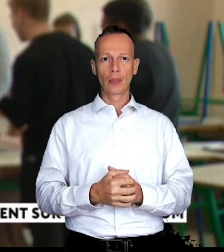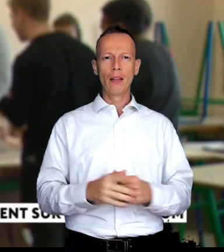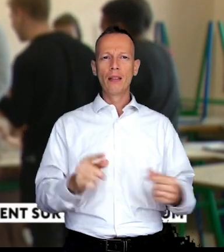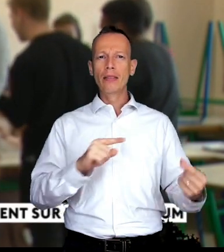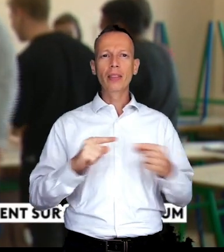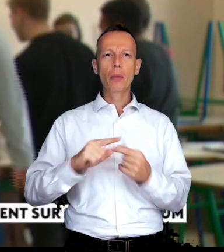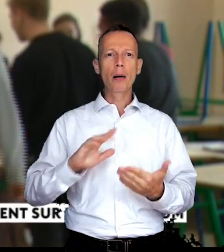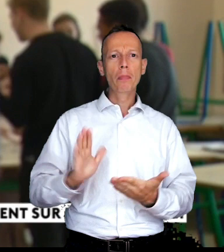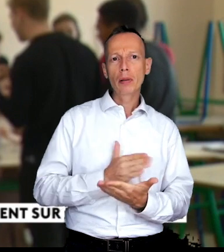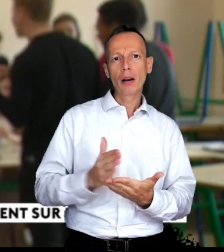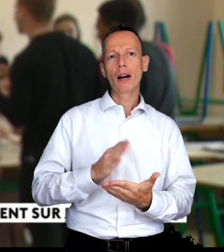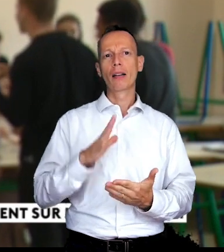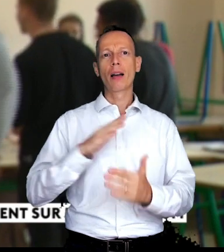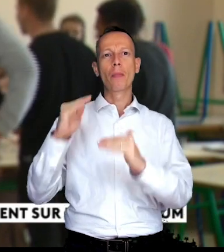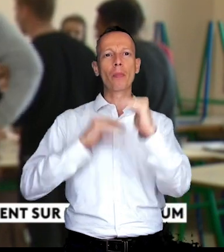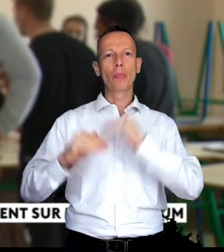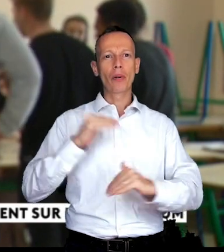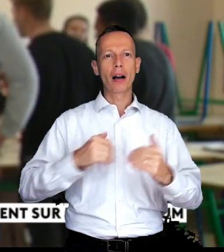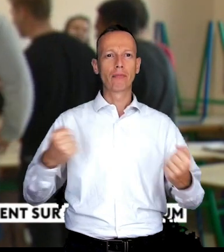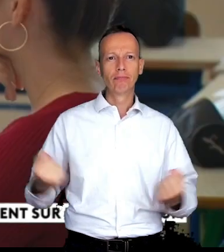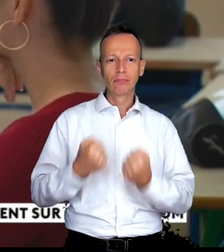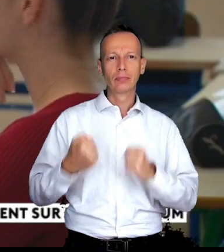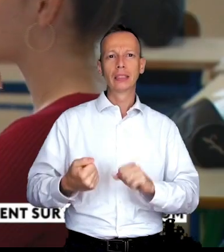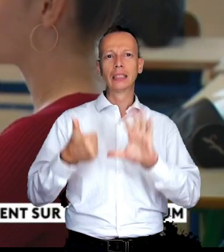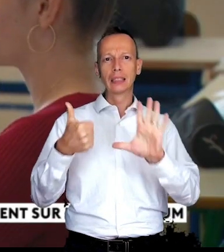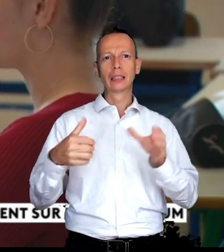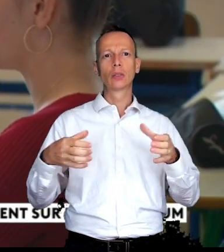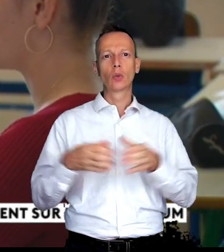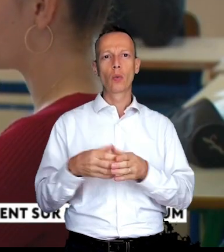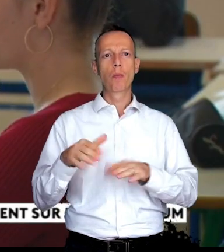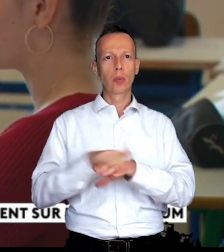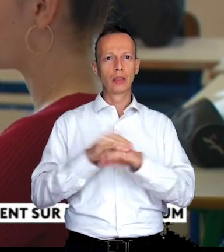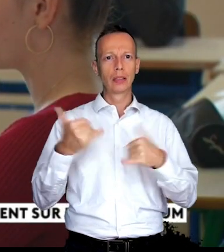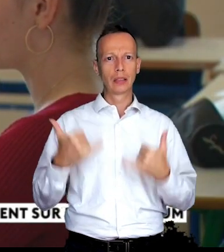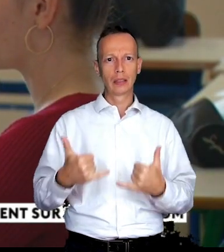et du référendum. Je ne sais pas comment me placer par rapport à cela. Pour préparer ce